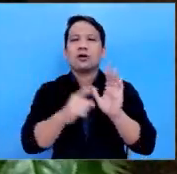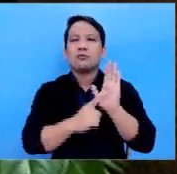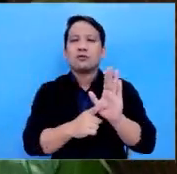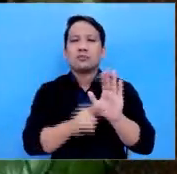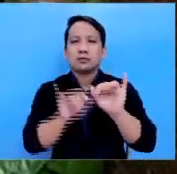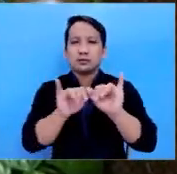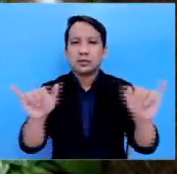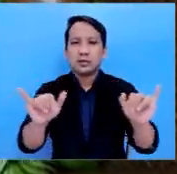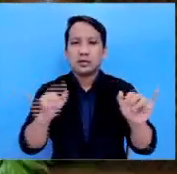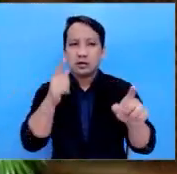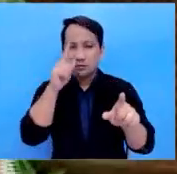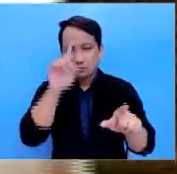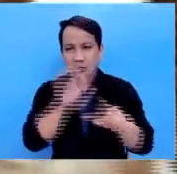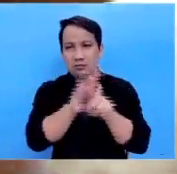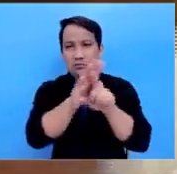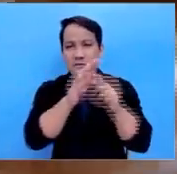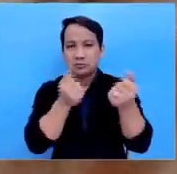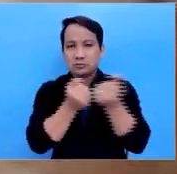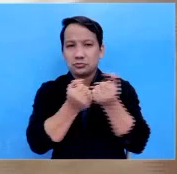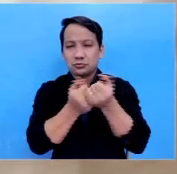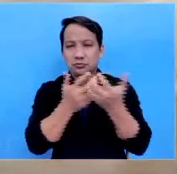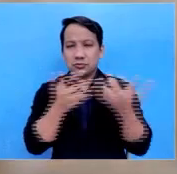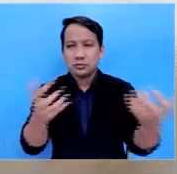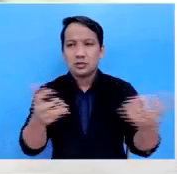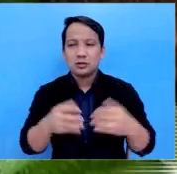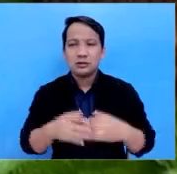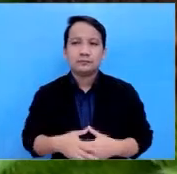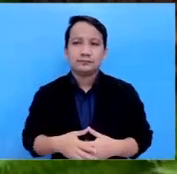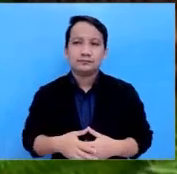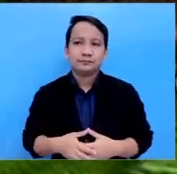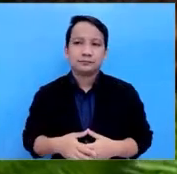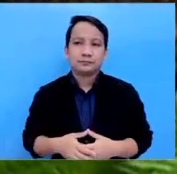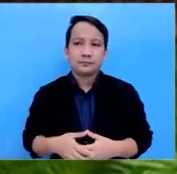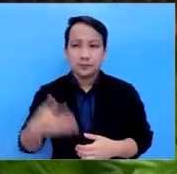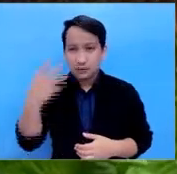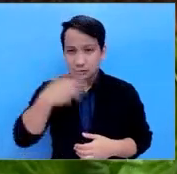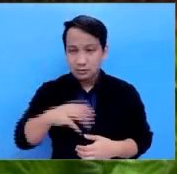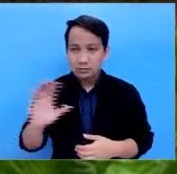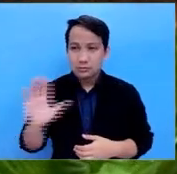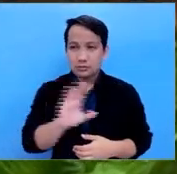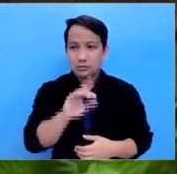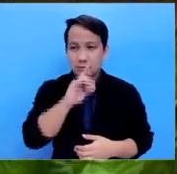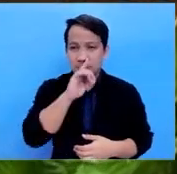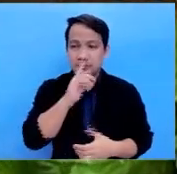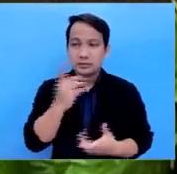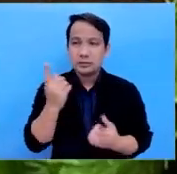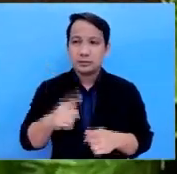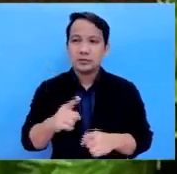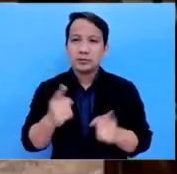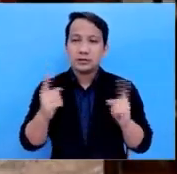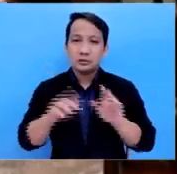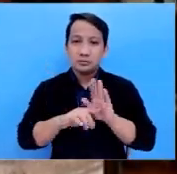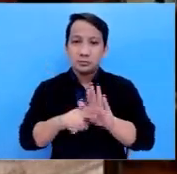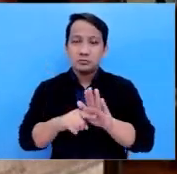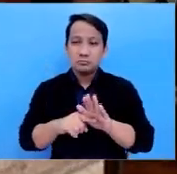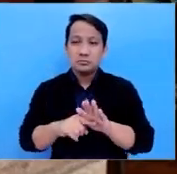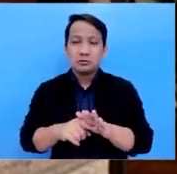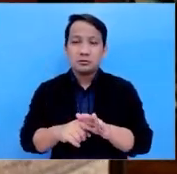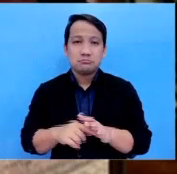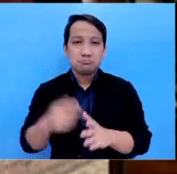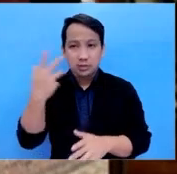mananatiling loyalista ang mga supporter nila. Kung magiging maganda ang epekto nito,